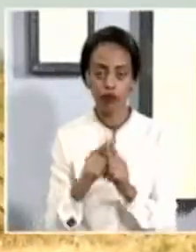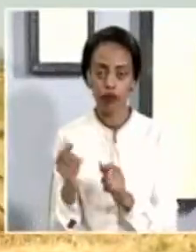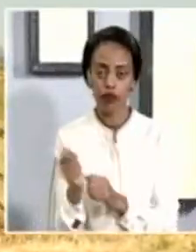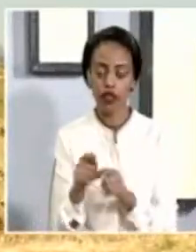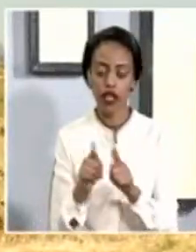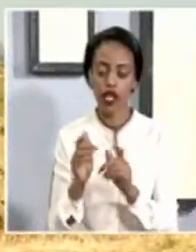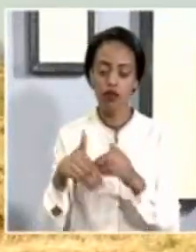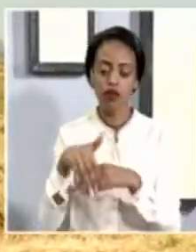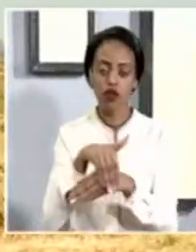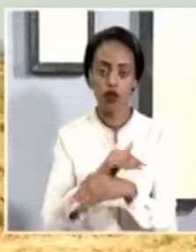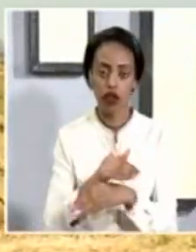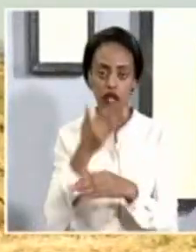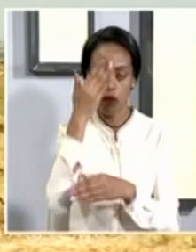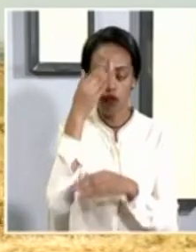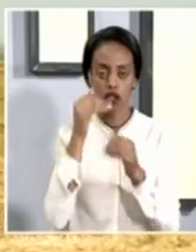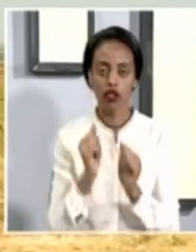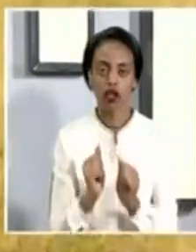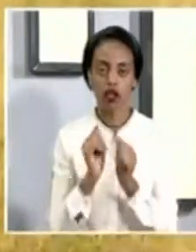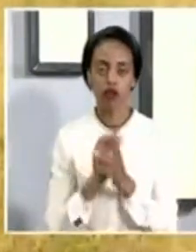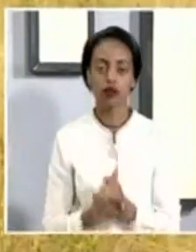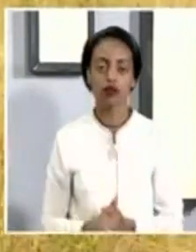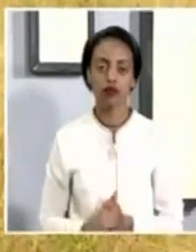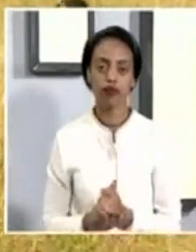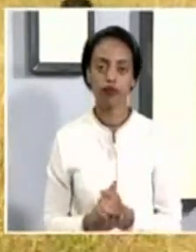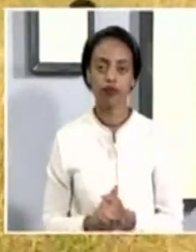كم استشفنا نمفلات تخايلوم